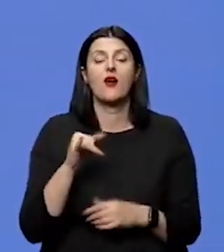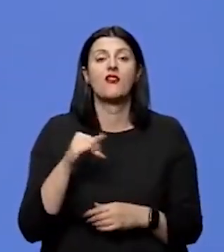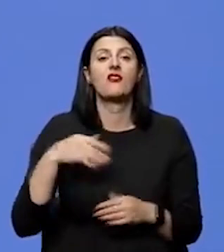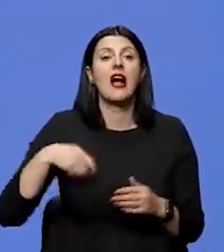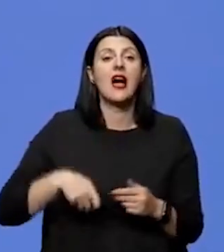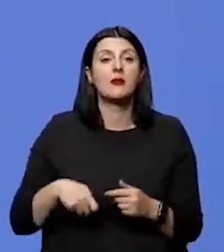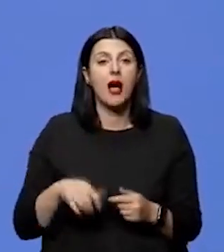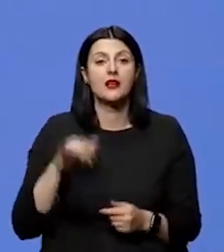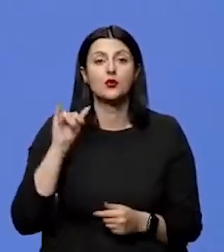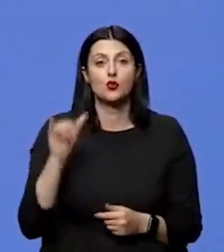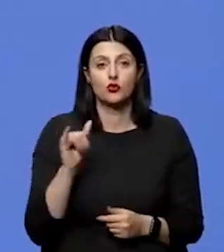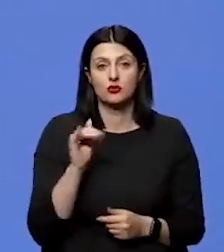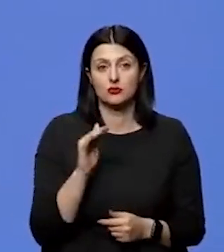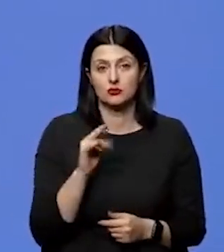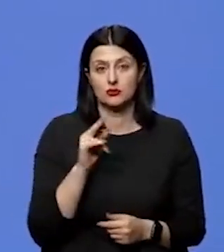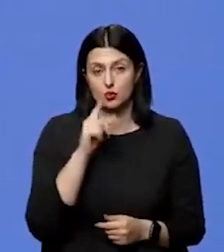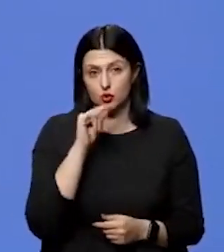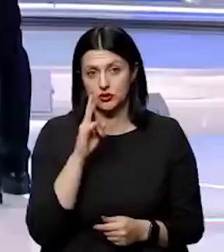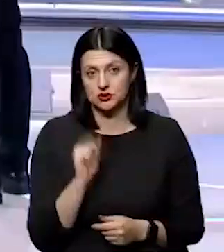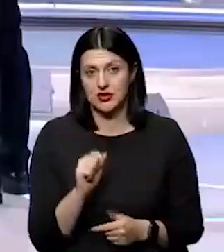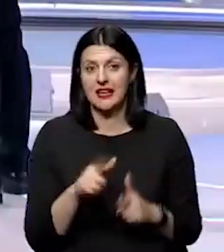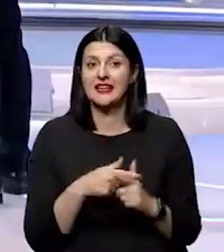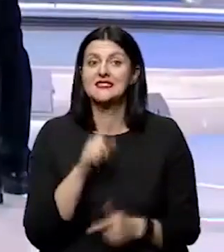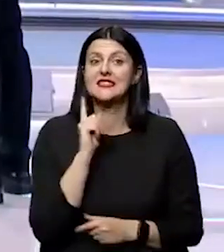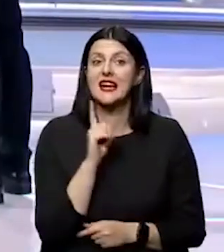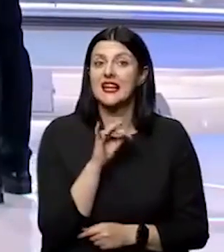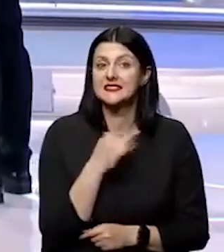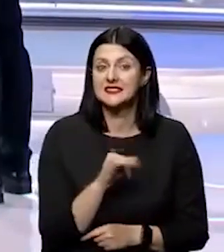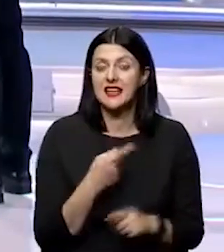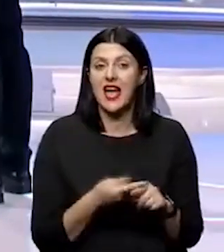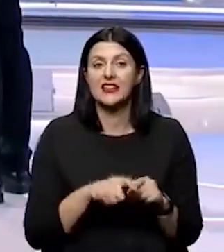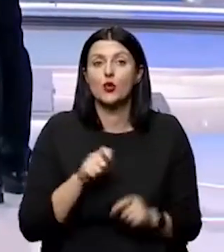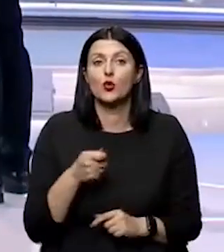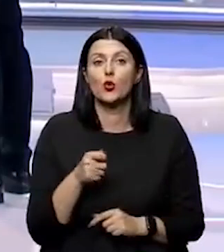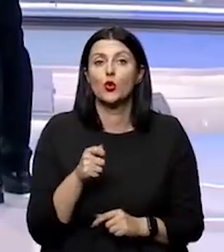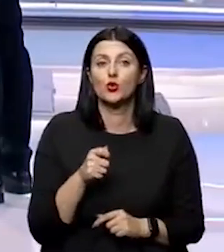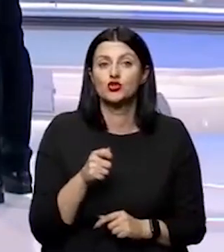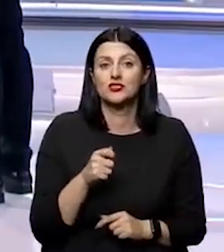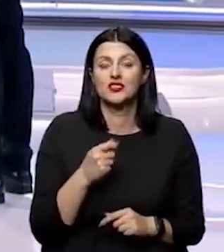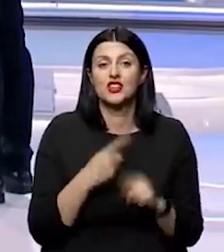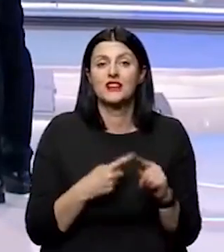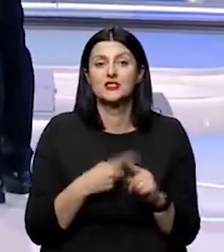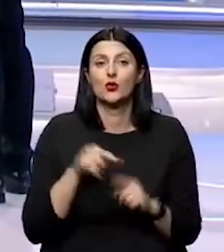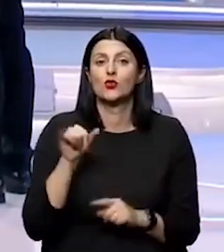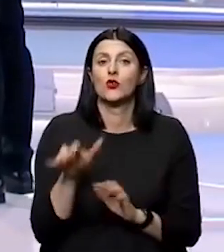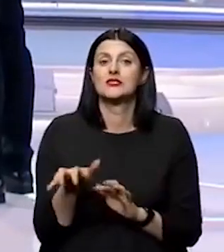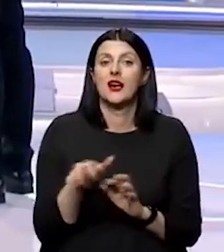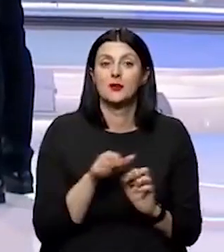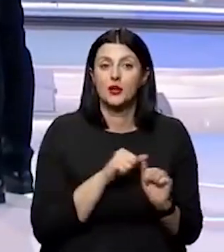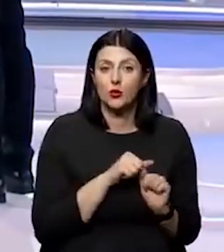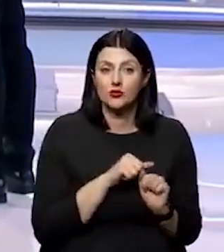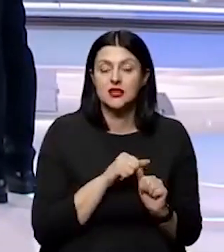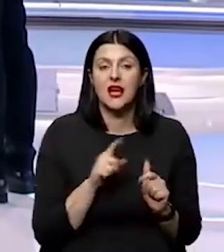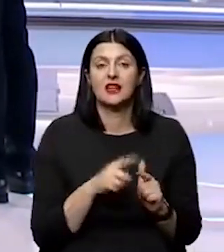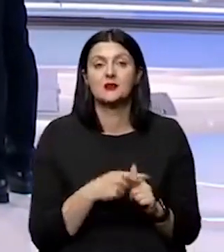Владимира Путіна. Или Зеленський этот ключ хоча б частично у нього заберє, или, по крайней